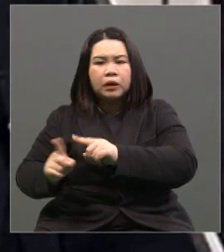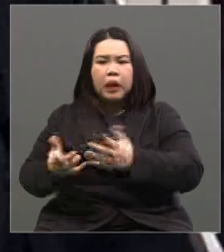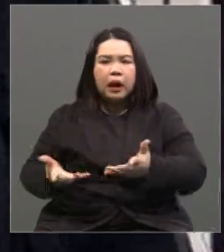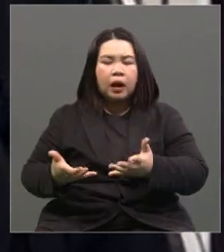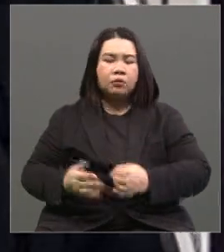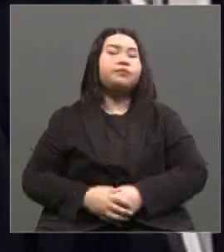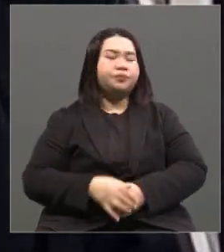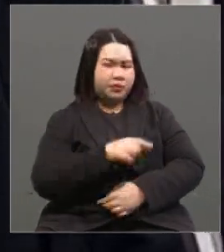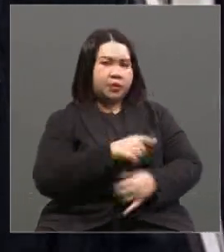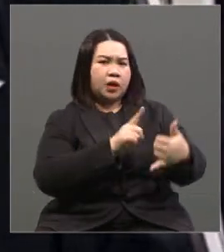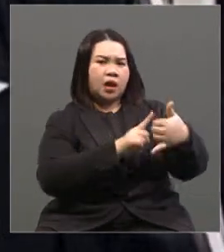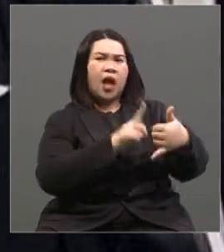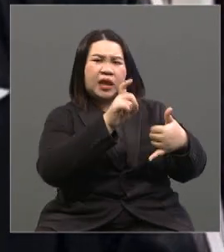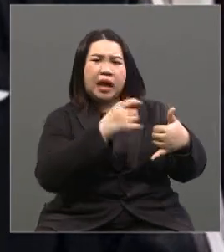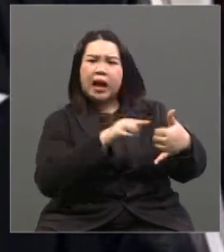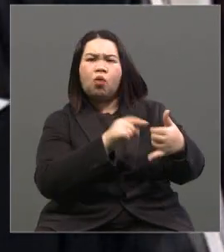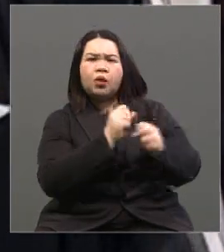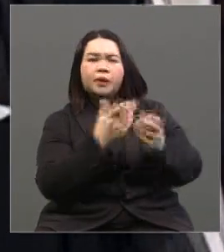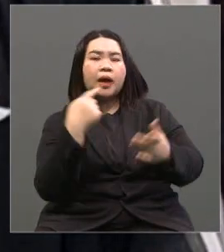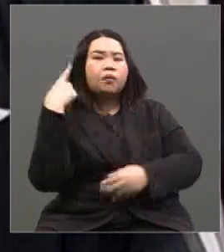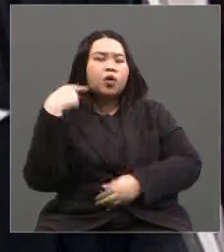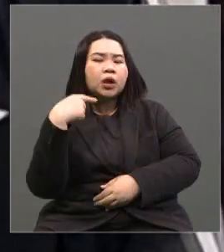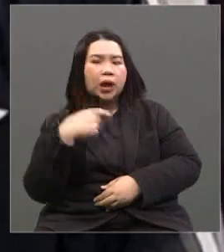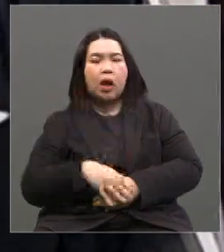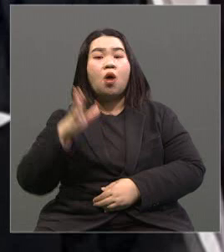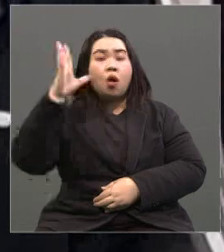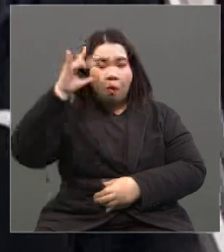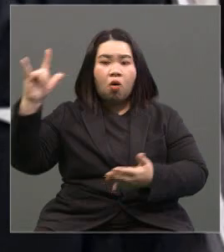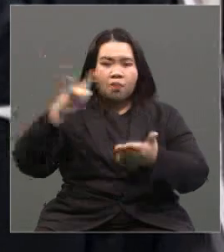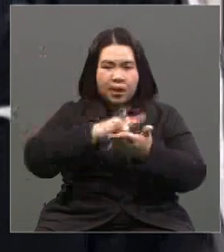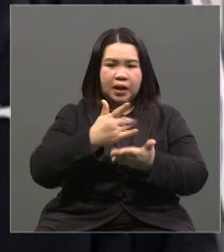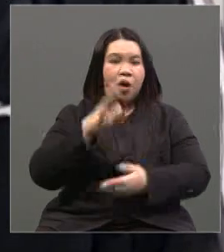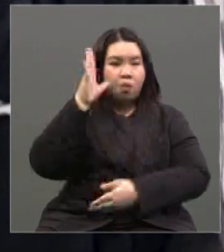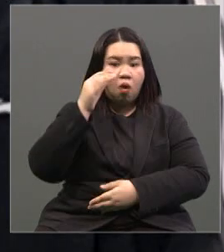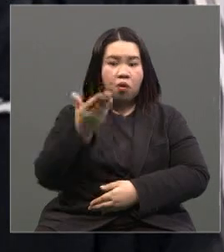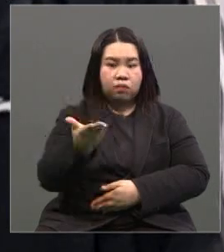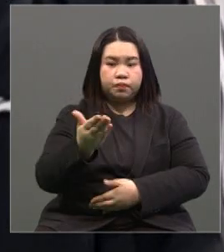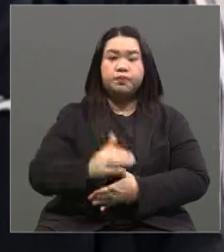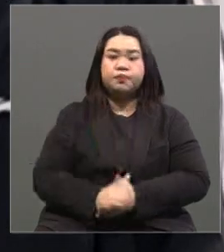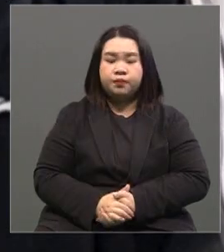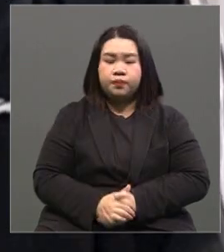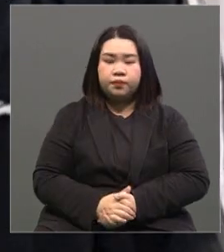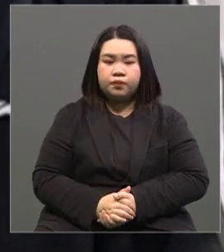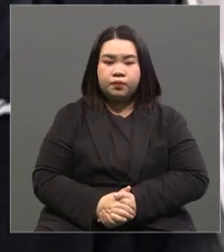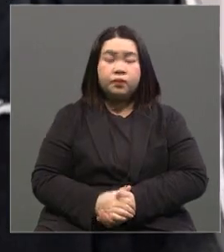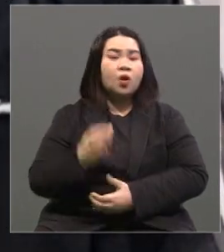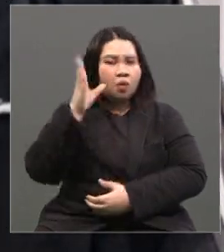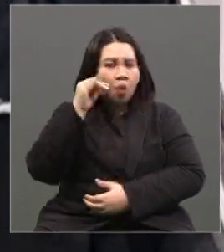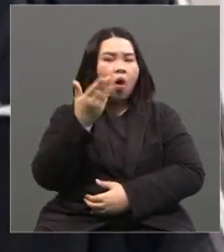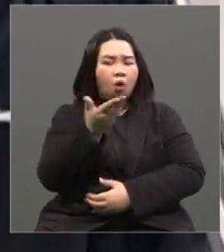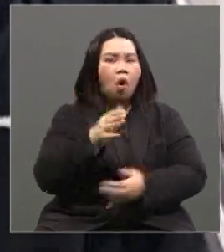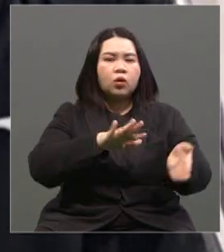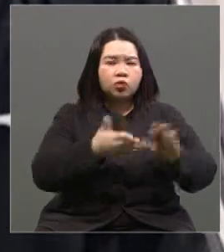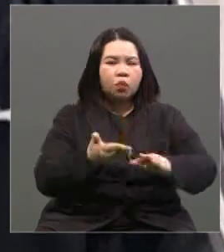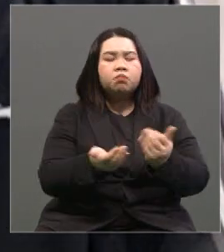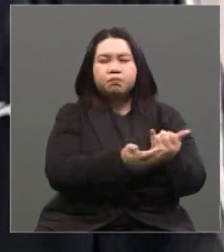คุณพ่อของเธอครับเดินทางจากประเทศจีนมาถึงประเทศไทยแล้วนี่คือท่านนี้นะครับคุณพ่อของเธอกำลังติดต่อขอรับร่างของ